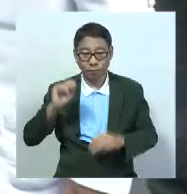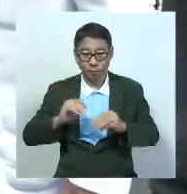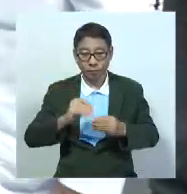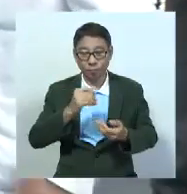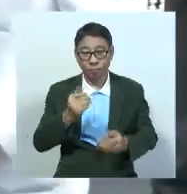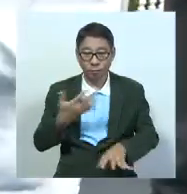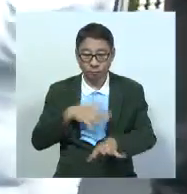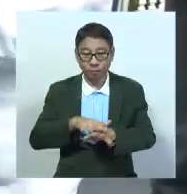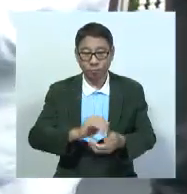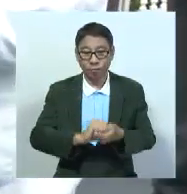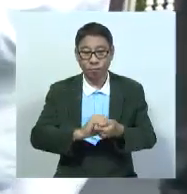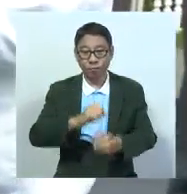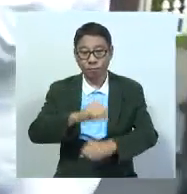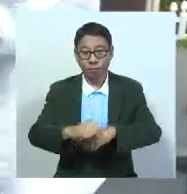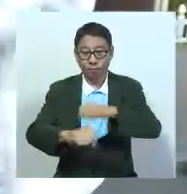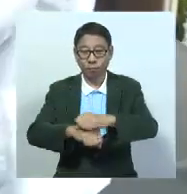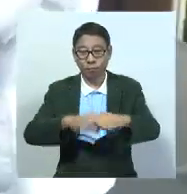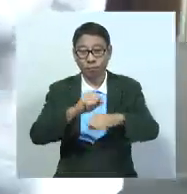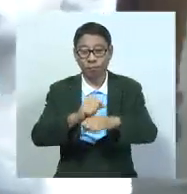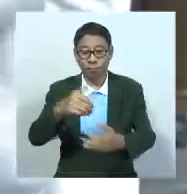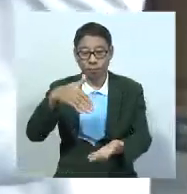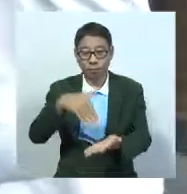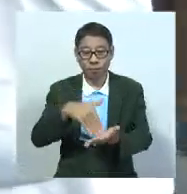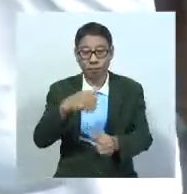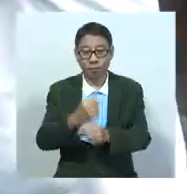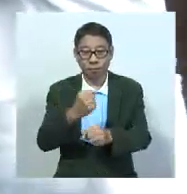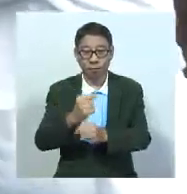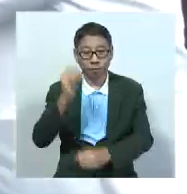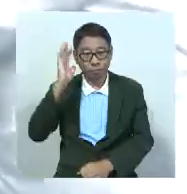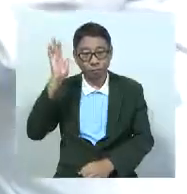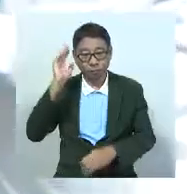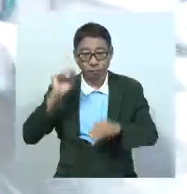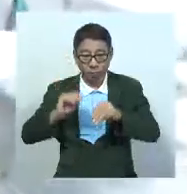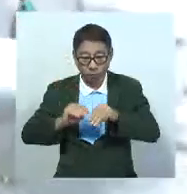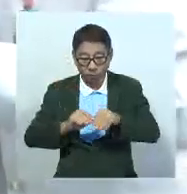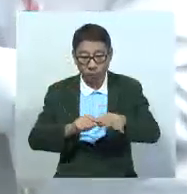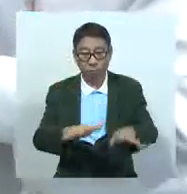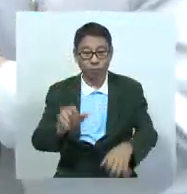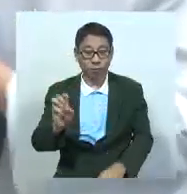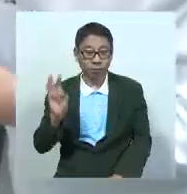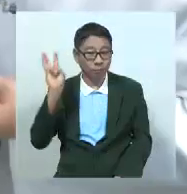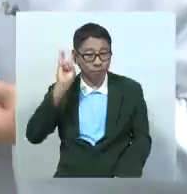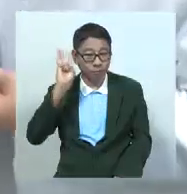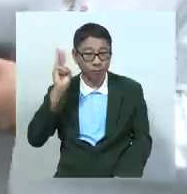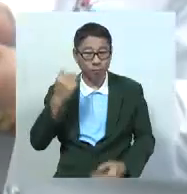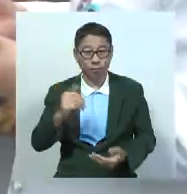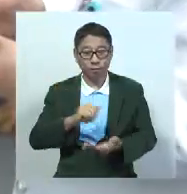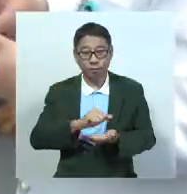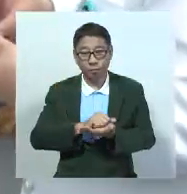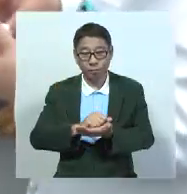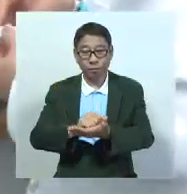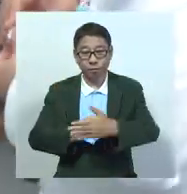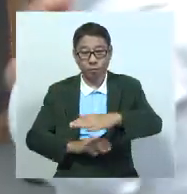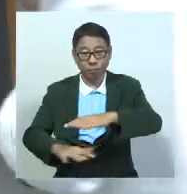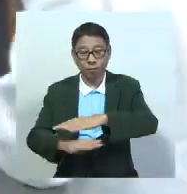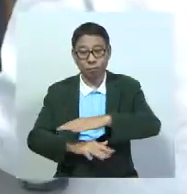ลาฤกษ์เพื่อการก่อสร้างอาคารศูนย์ปฏิบัติการแพร่ภาพออกอากาศการกระจายเสียงวิทยุและการให้บริการข้อมูลข่